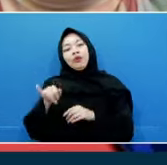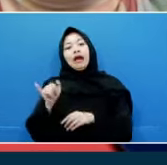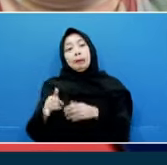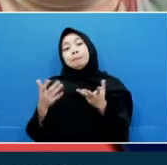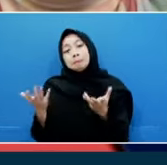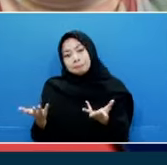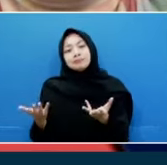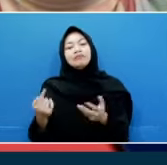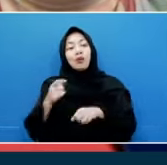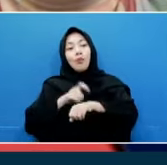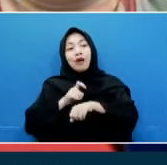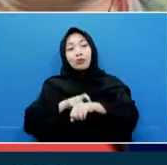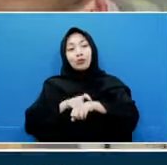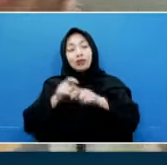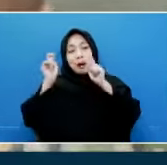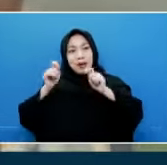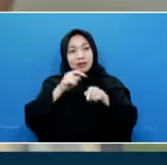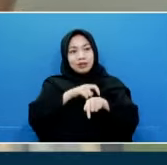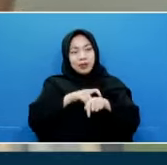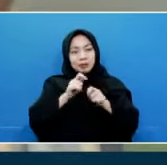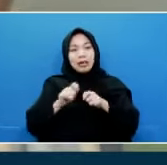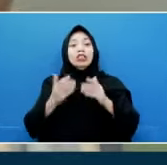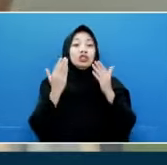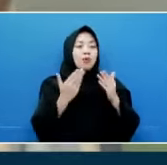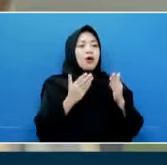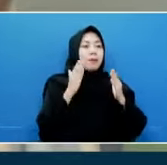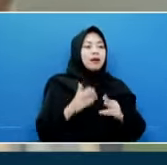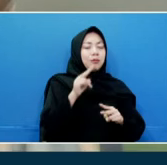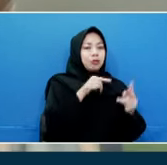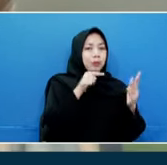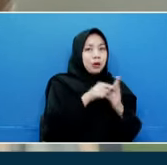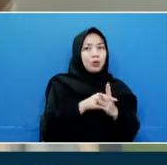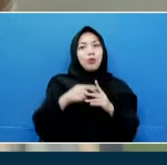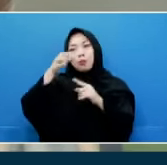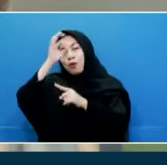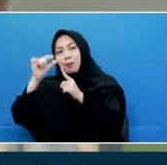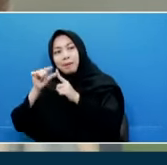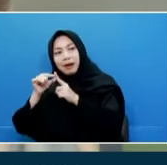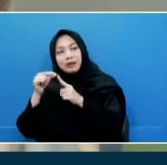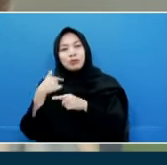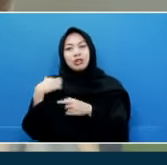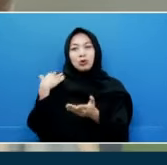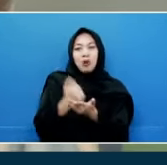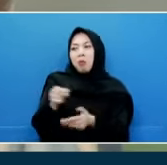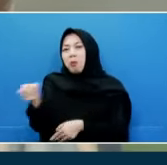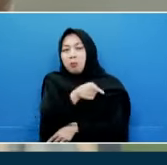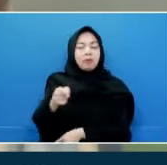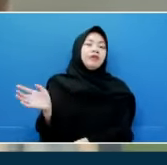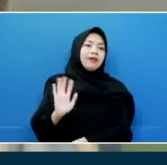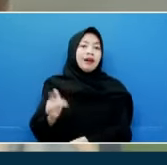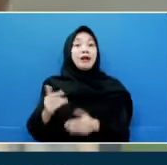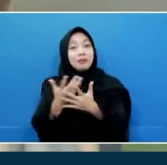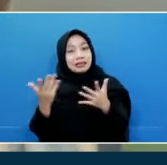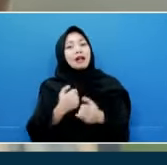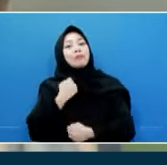ada masa kampanye dan berharap nih tidak saling lempar tanggung jawab lagi ya panwasu Bawaslu maupun sat paper harus bergerak bersama-sama termasuk kita Masyarakat Ya